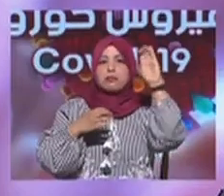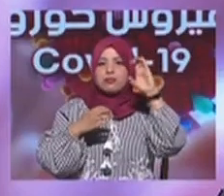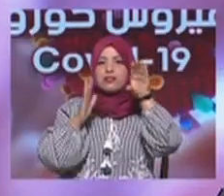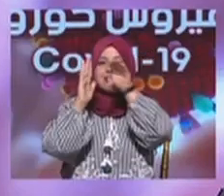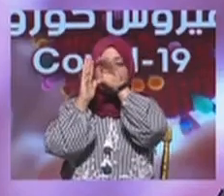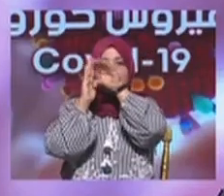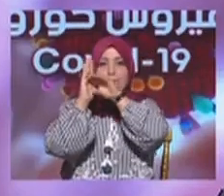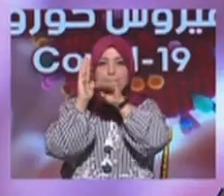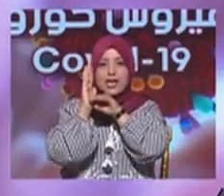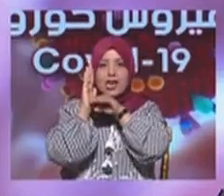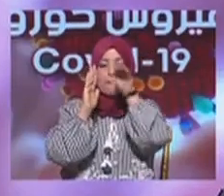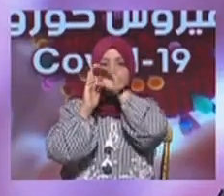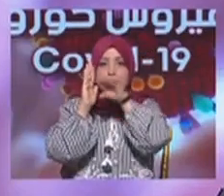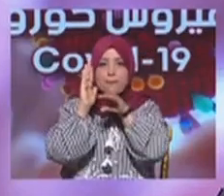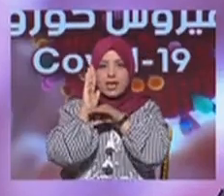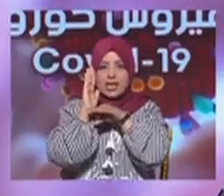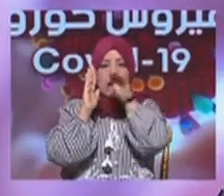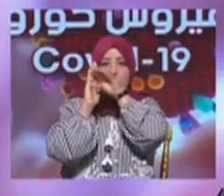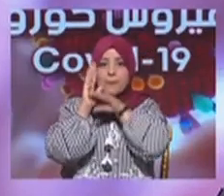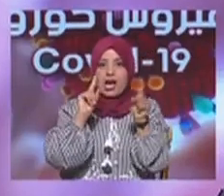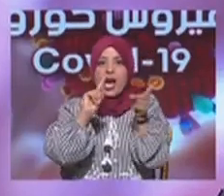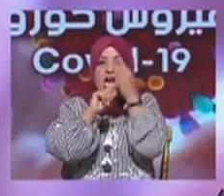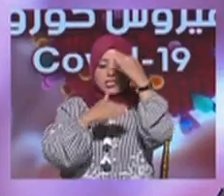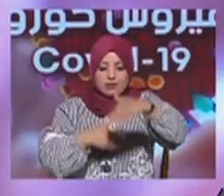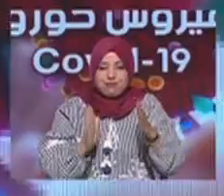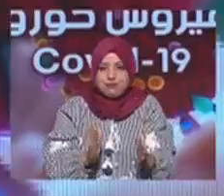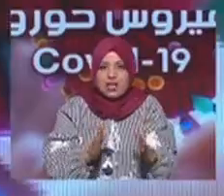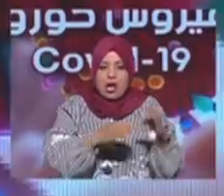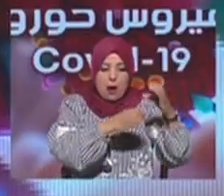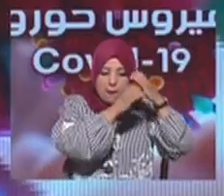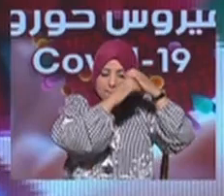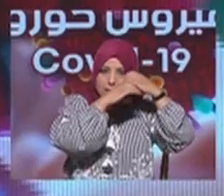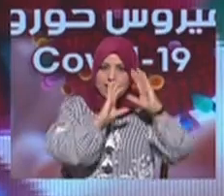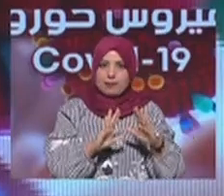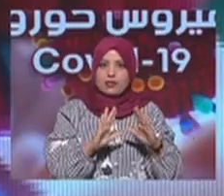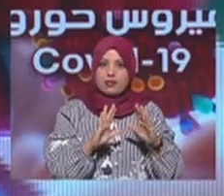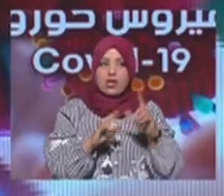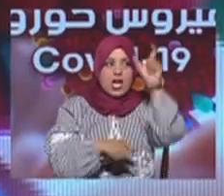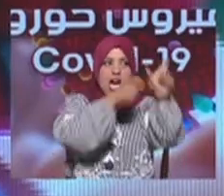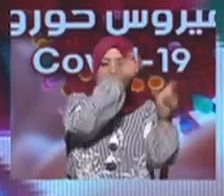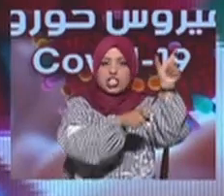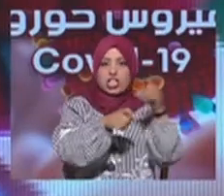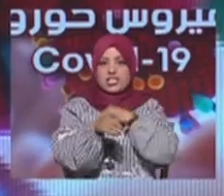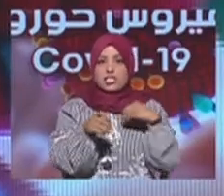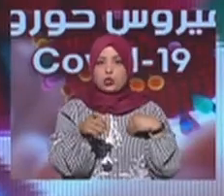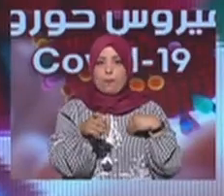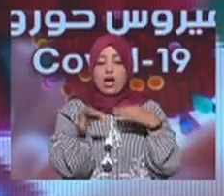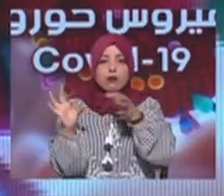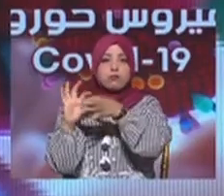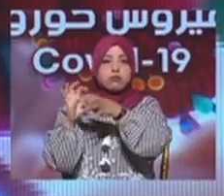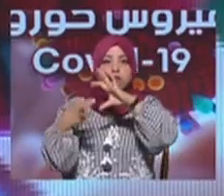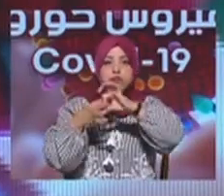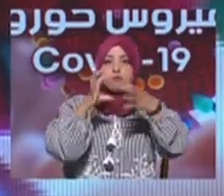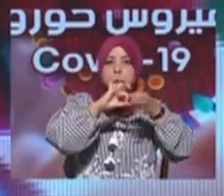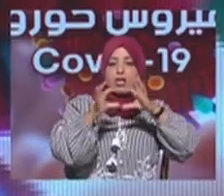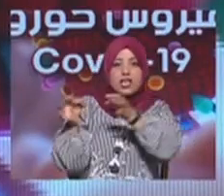اش معناها بروتوكول؟ خاص بالمخبر، خاص بكم انتوما، خاص بنا نحن. هو التسلسل الجيني هو باش